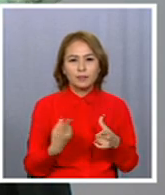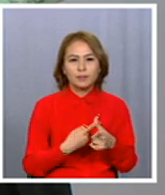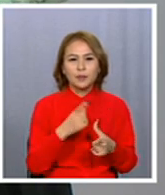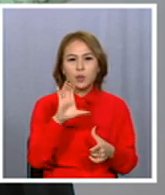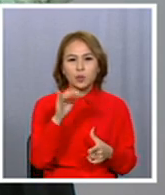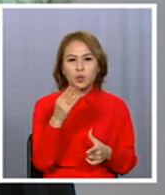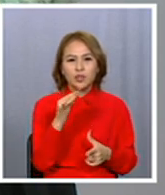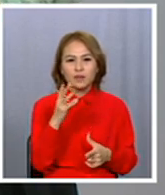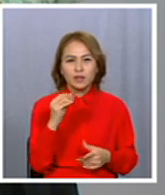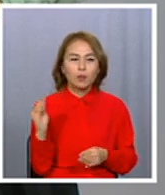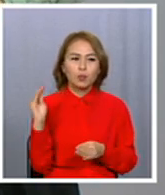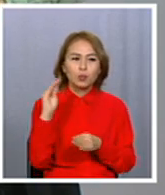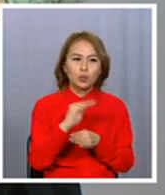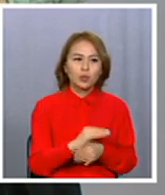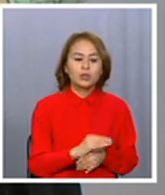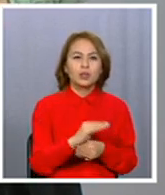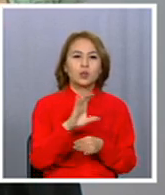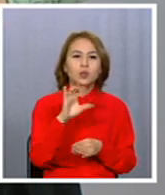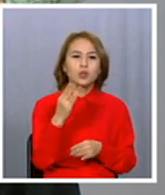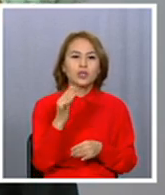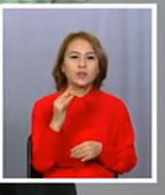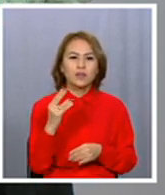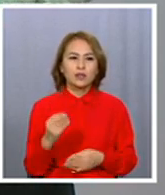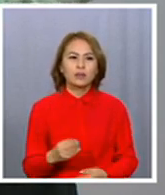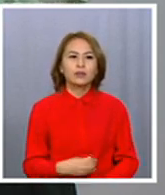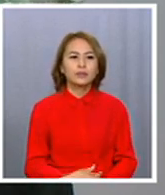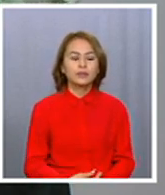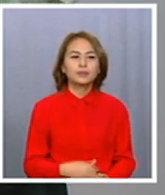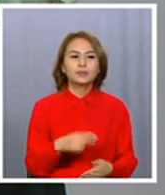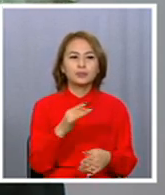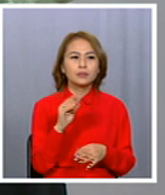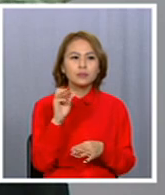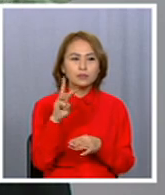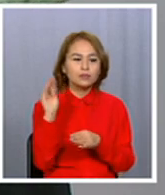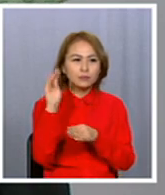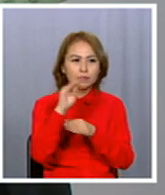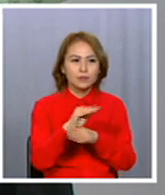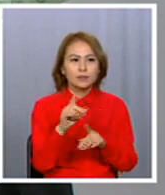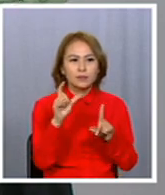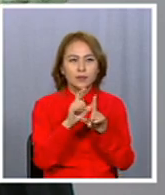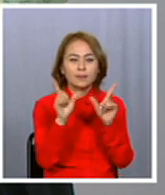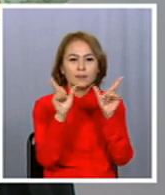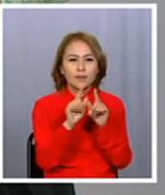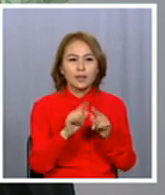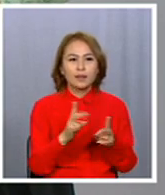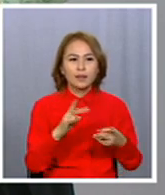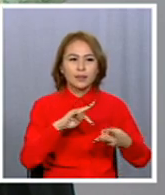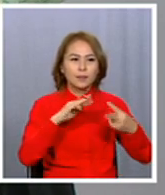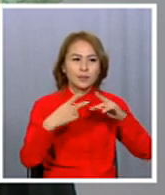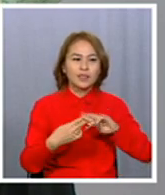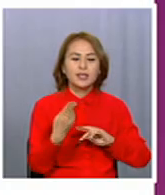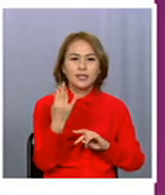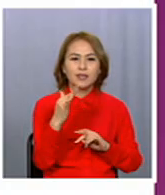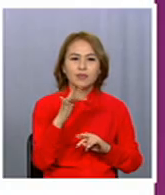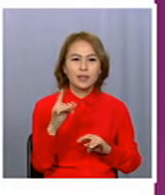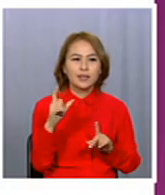числительные плюс имена существительные. Причем в этих словосочетаниях вам нужно заменить цифры